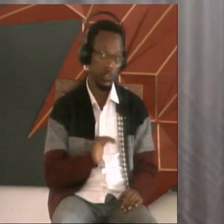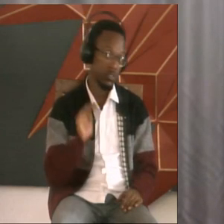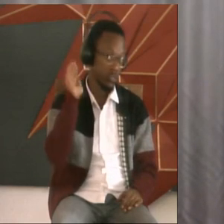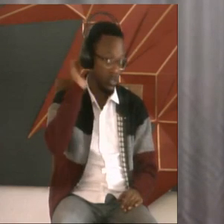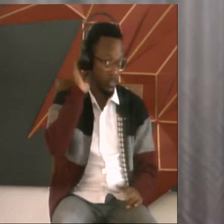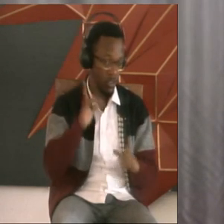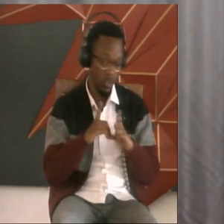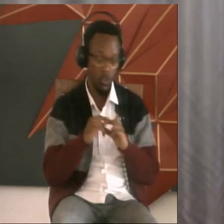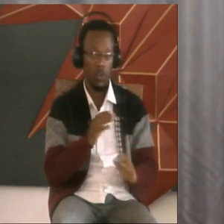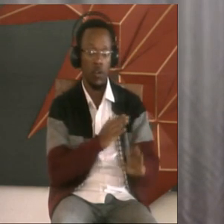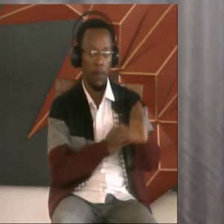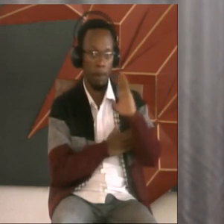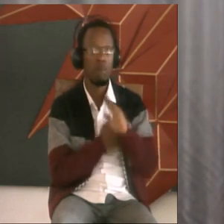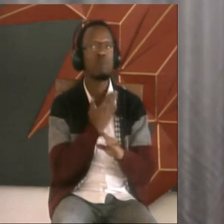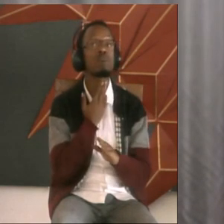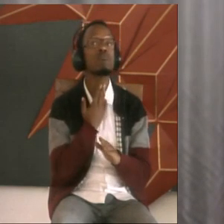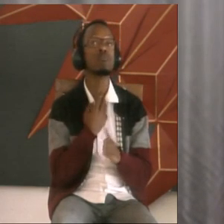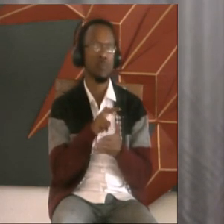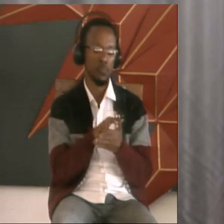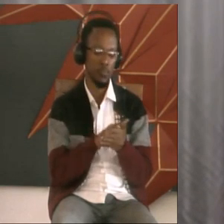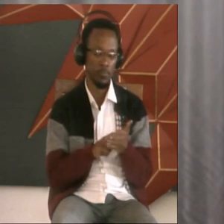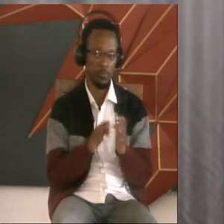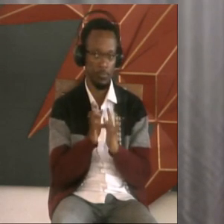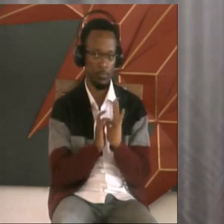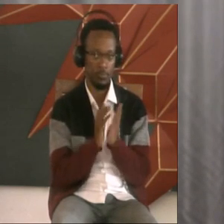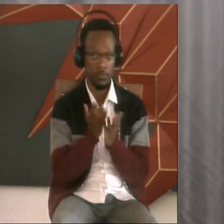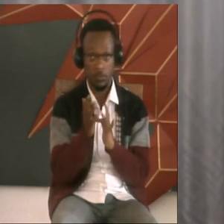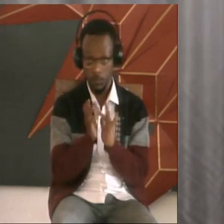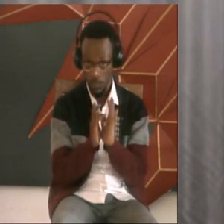parole, je voudrais lire une parole du psaume